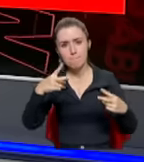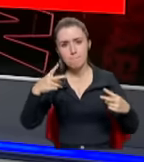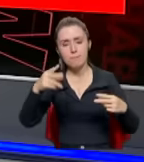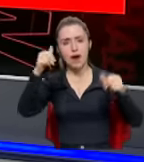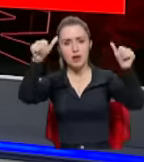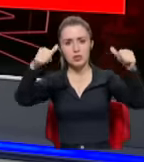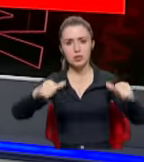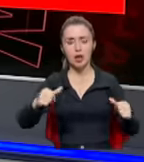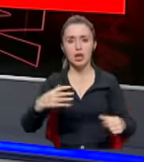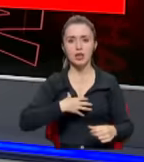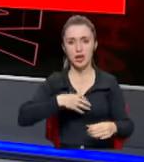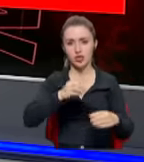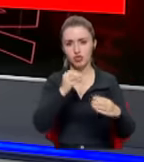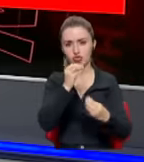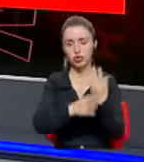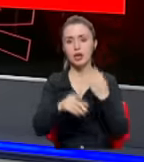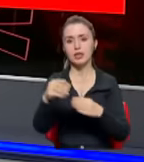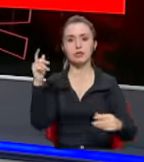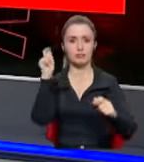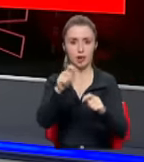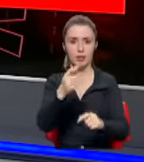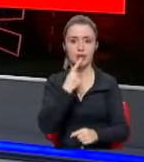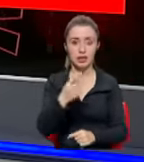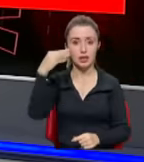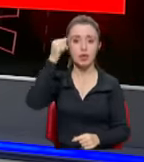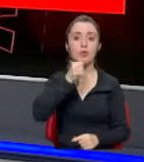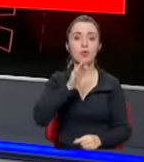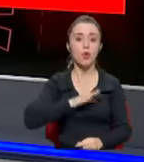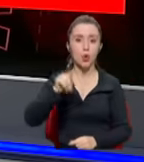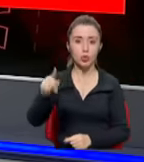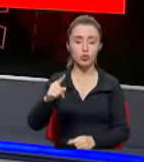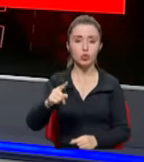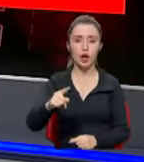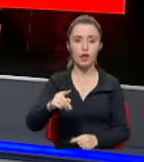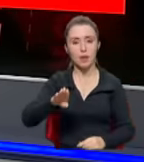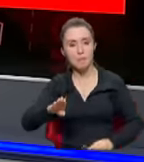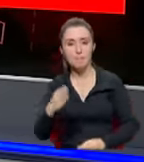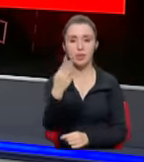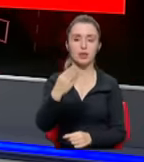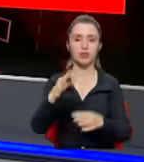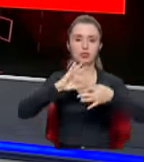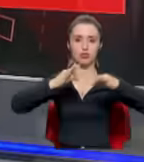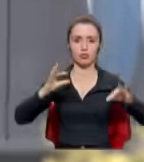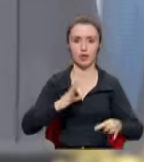seni çıkarır kendini koyar diye seslendi imamoğlu'ndan bir Tan çıkışı